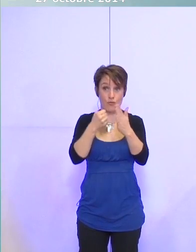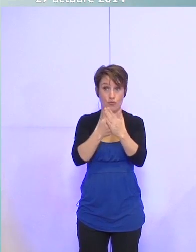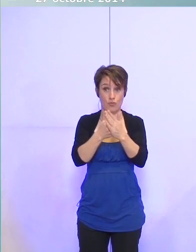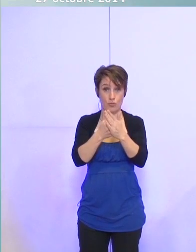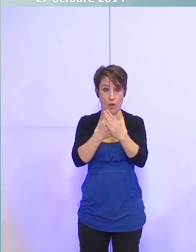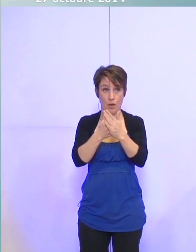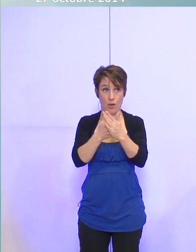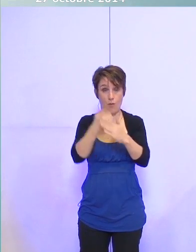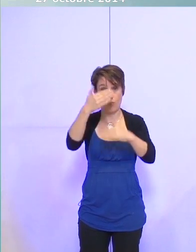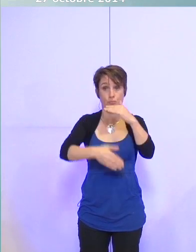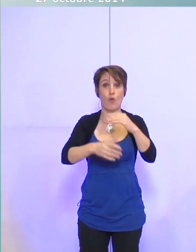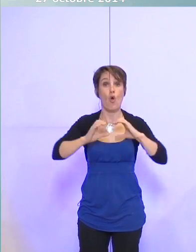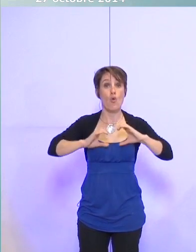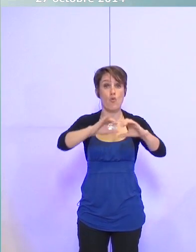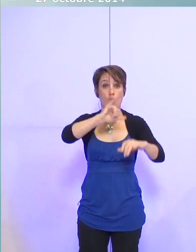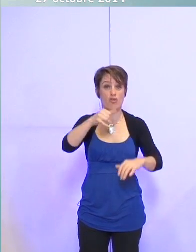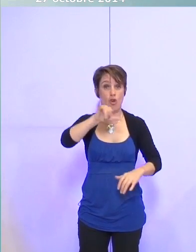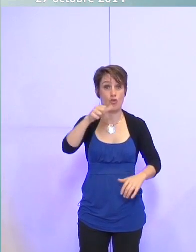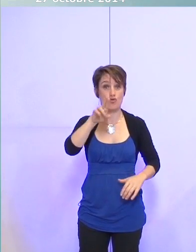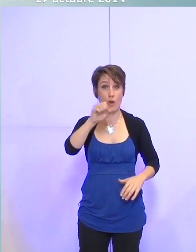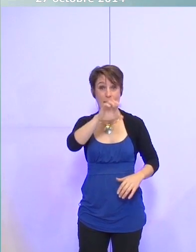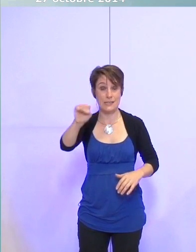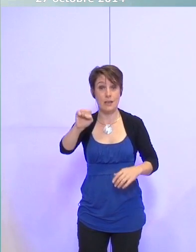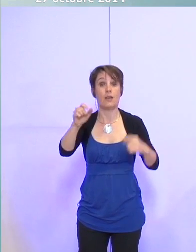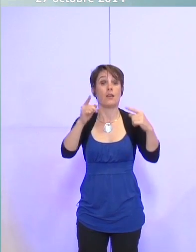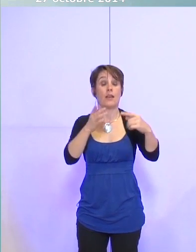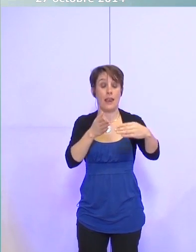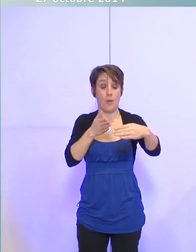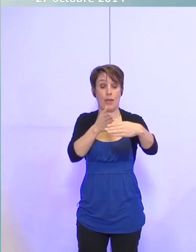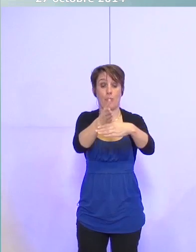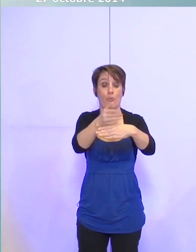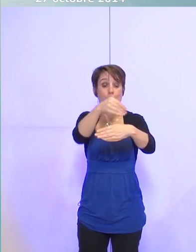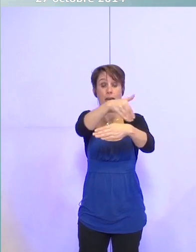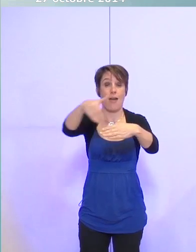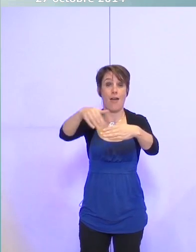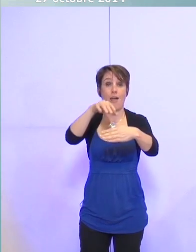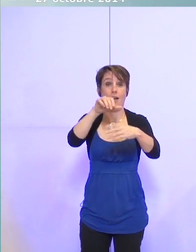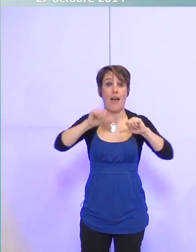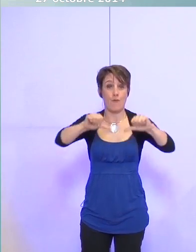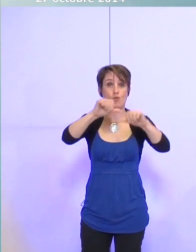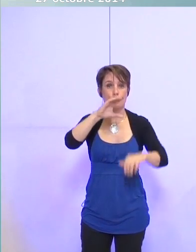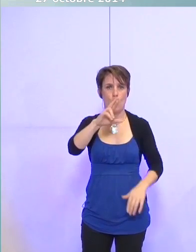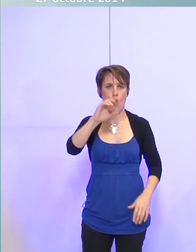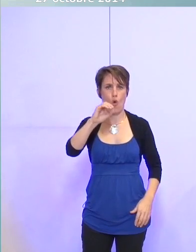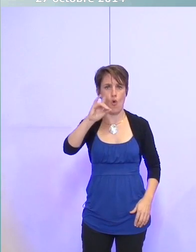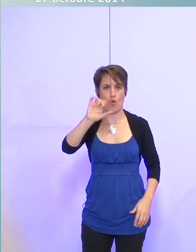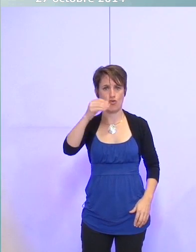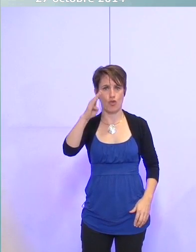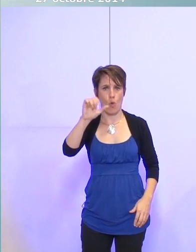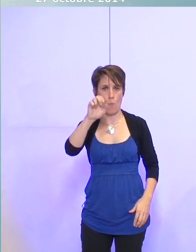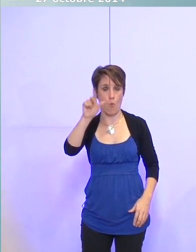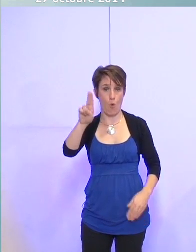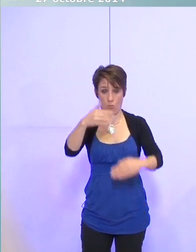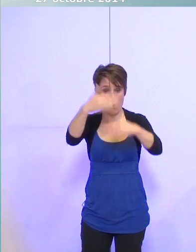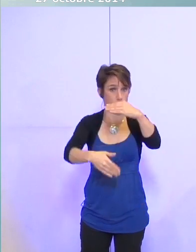Rochambeau, et s'arrêter strictement au nord du croisement avec l'avenue Rochambeau, alors que au côté sud de ce croisement,